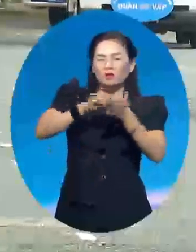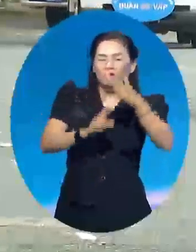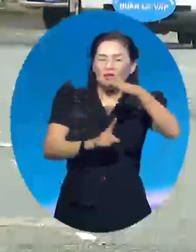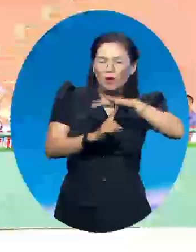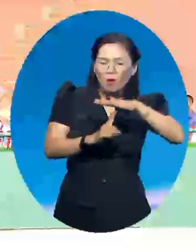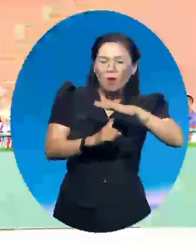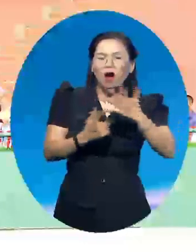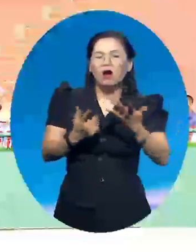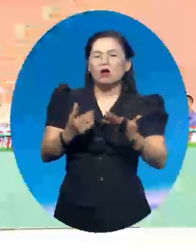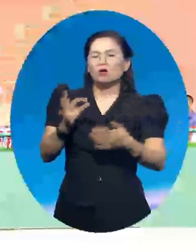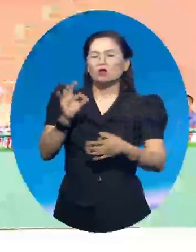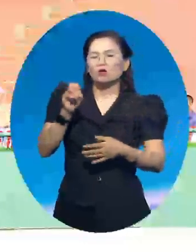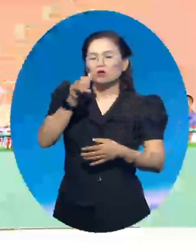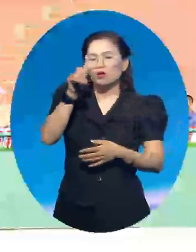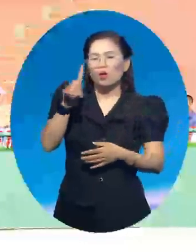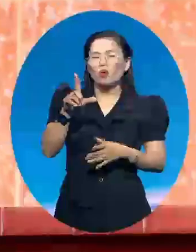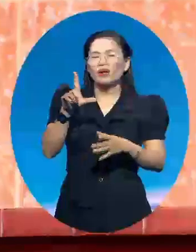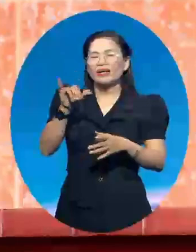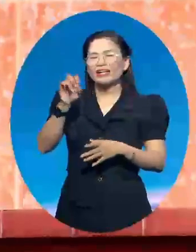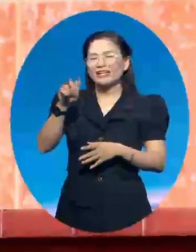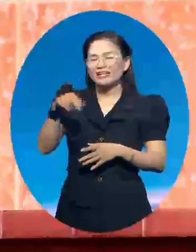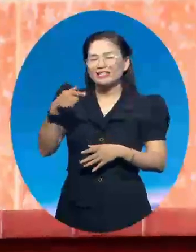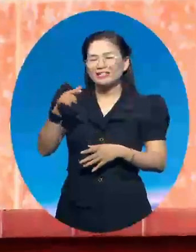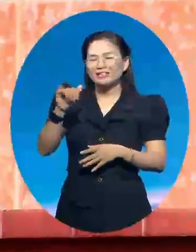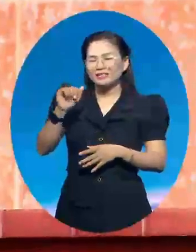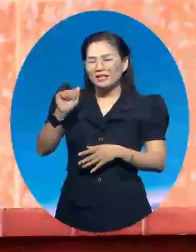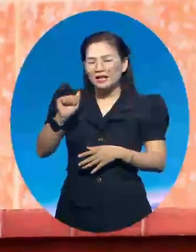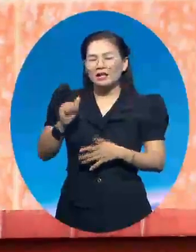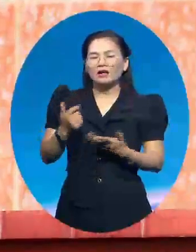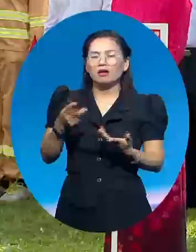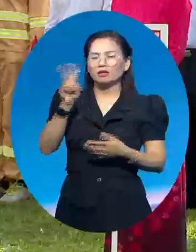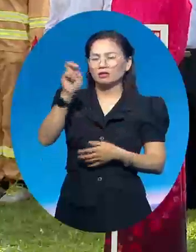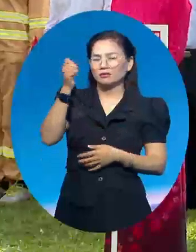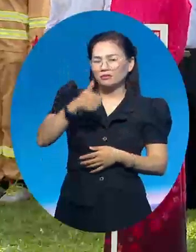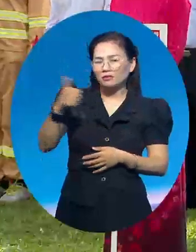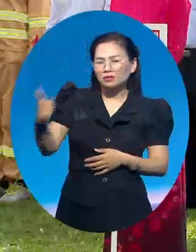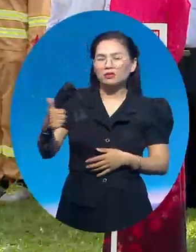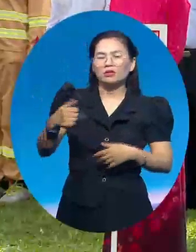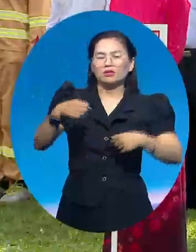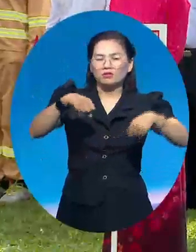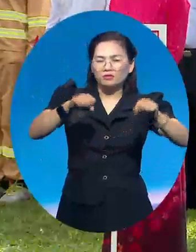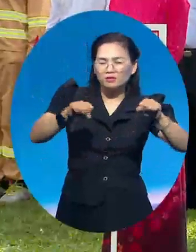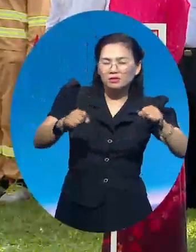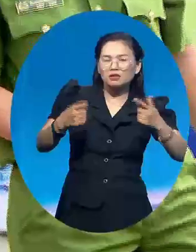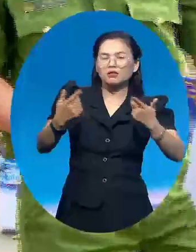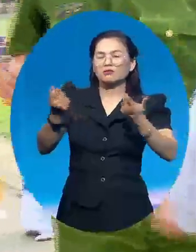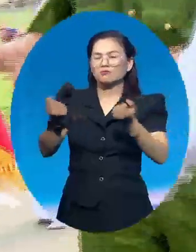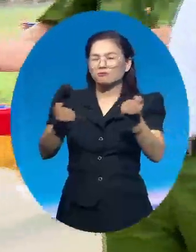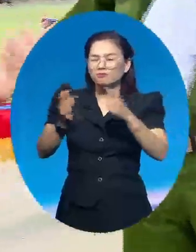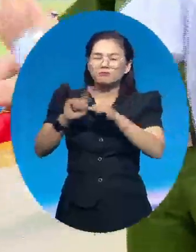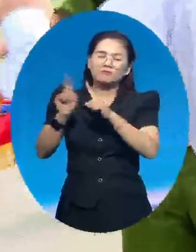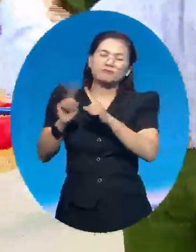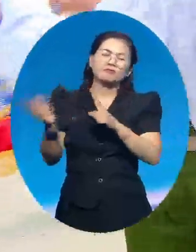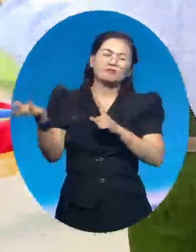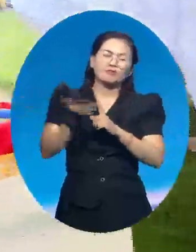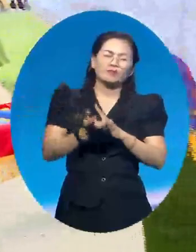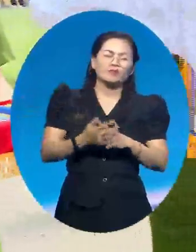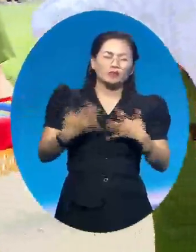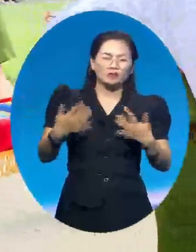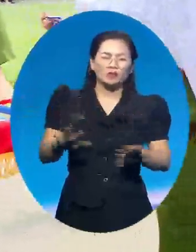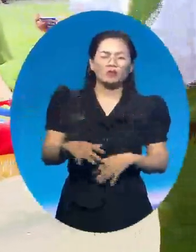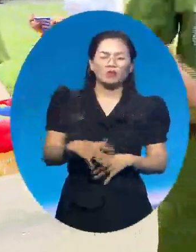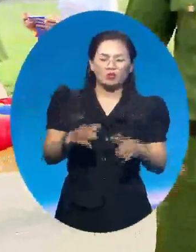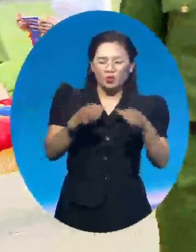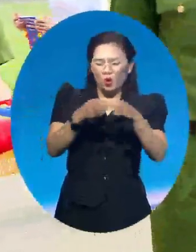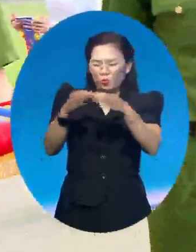các tổ liên gia an toàn phòng cháy chữa cháy trên địa bàn quận với trên 200 người và 23 phương tiện chuyên dụng. Ngay sau khi kết thúc lễ diễu hành, các